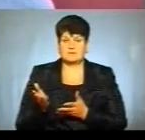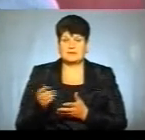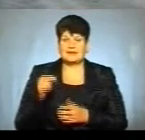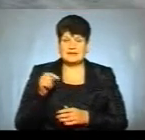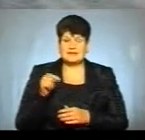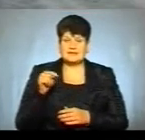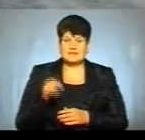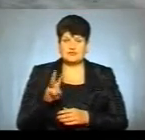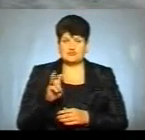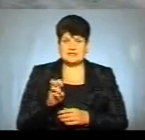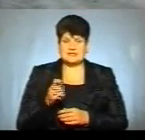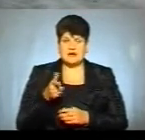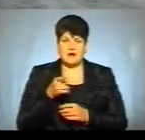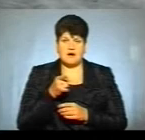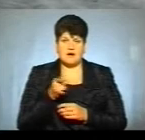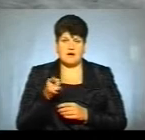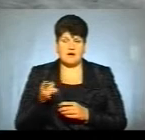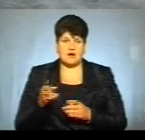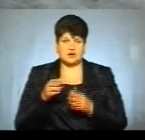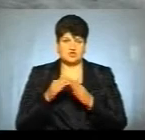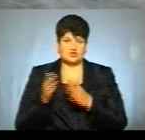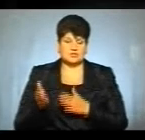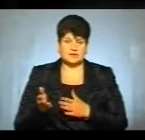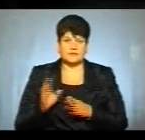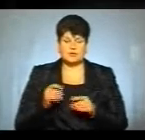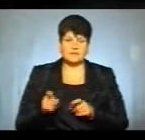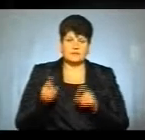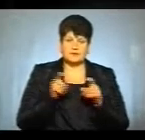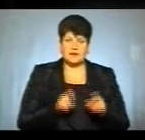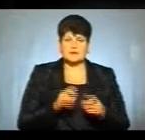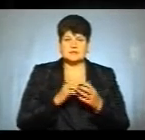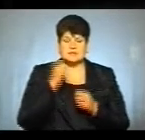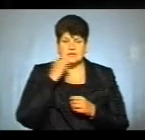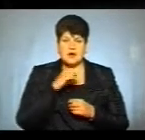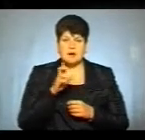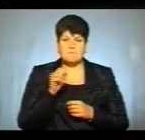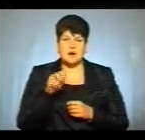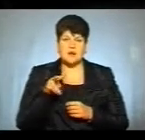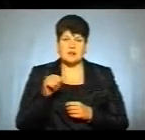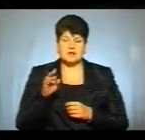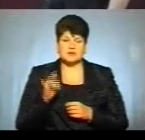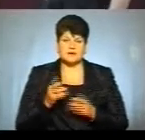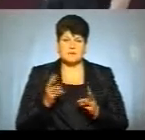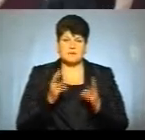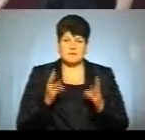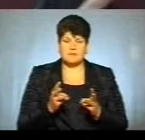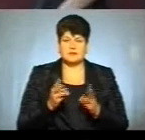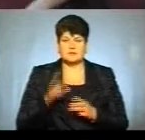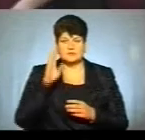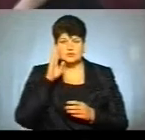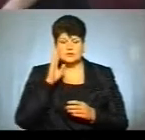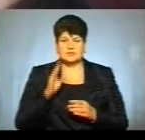1300 гаражів. Далі учасники рейду переїздять на Стару Балашівку. Це палить листя у своєму дворі мешканець будинку Володимир